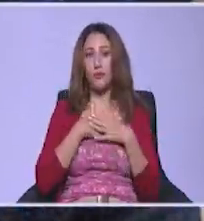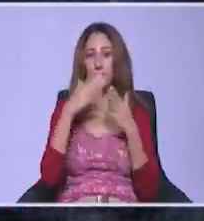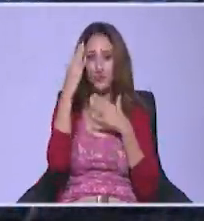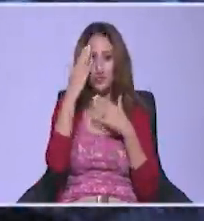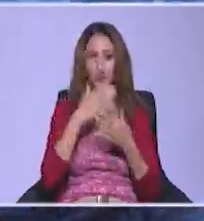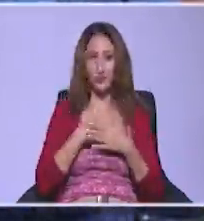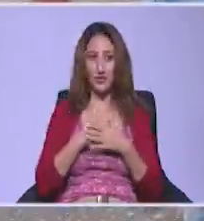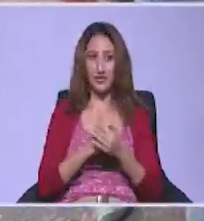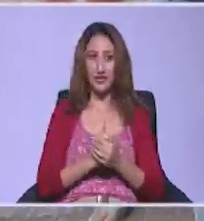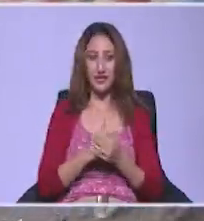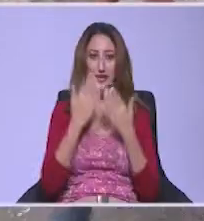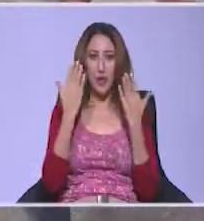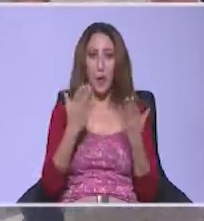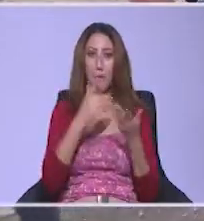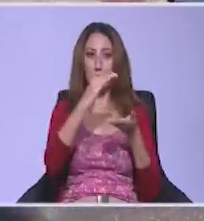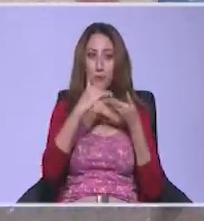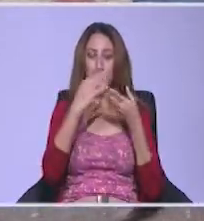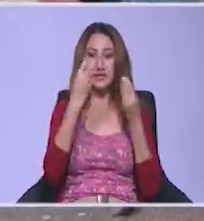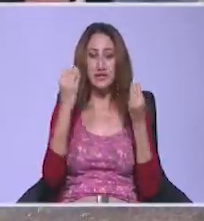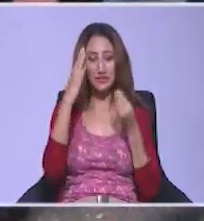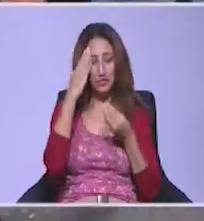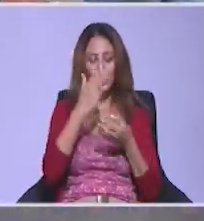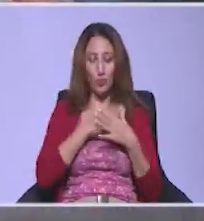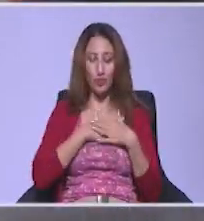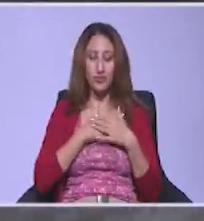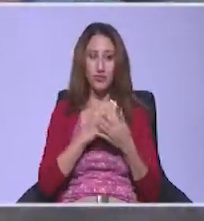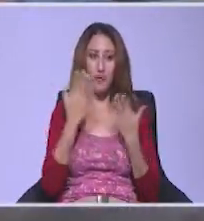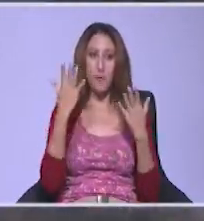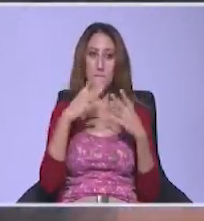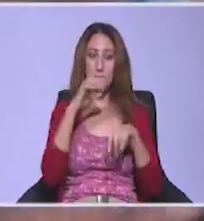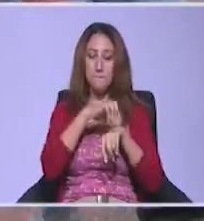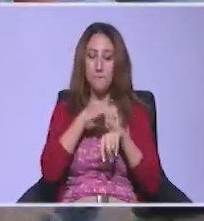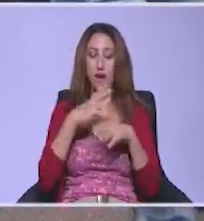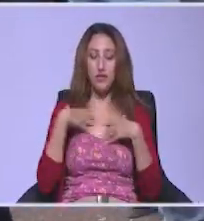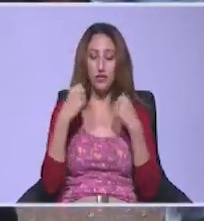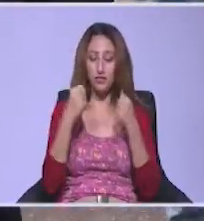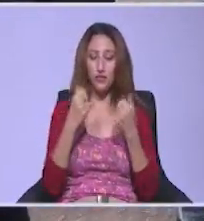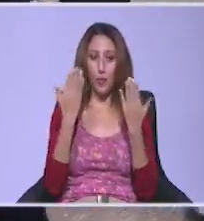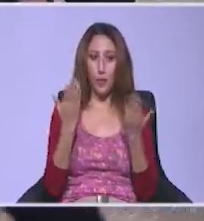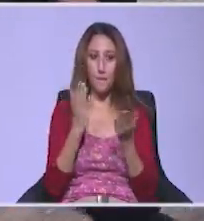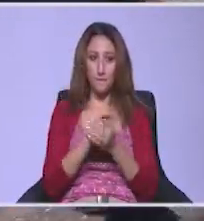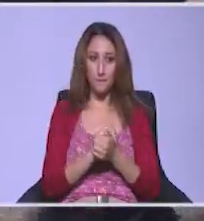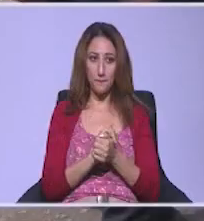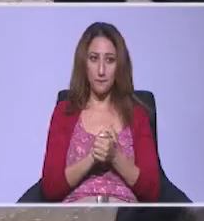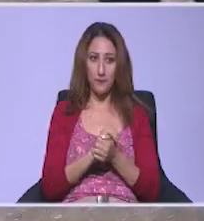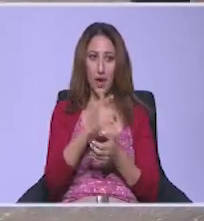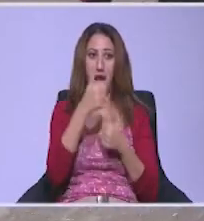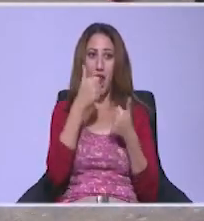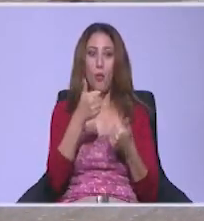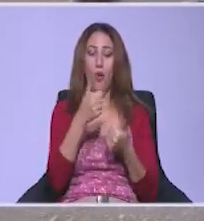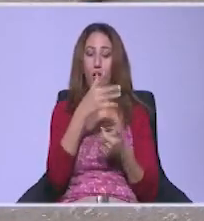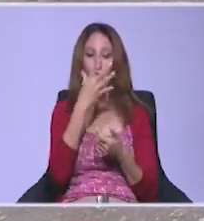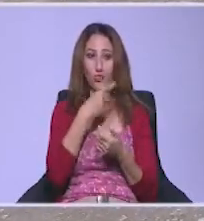يخليك. ما احرمناش منك يا دكتور يا رب، تكشر المرض. اللهم صل على النبي. حلوة من وشك زي العسل يا دكتور،